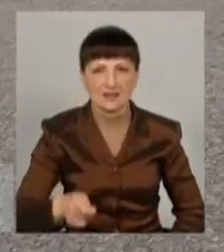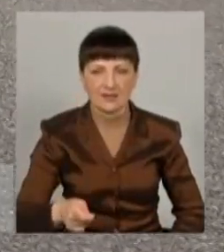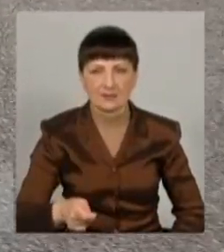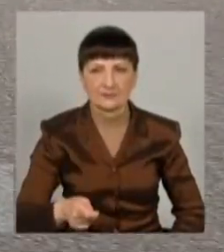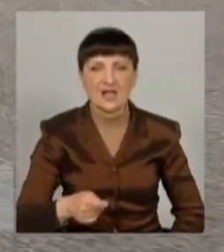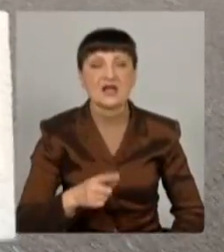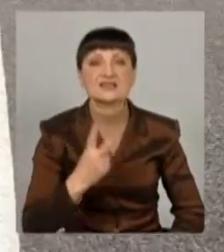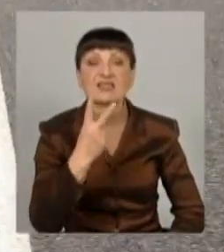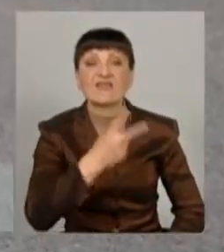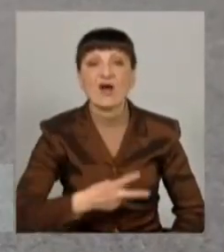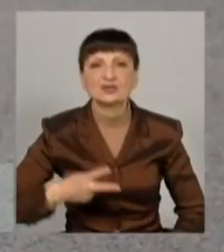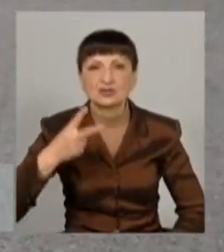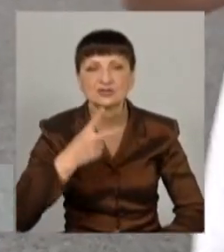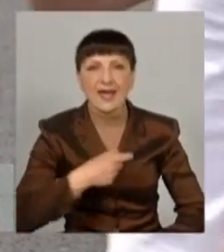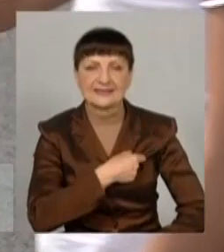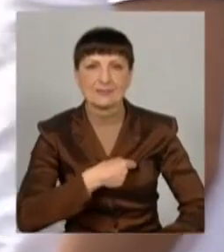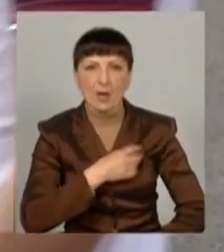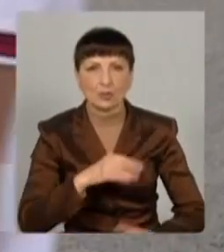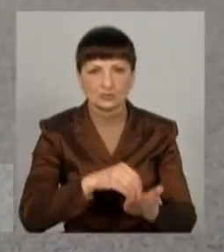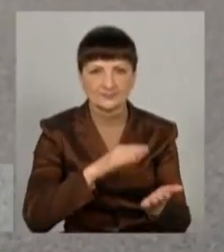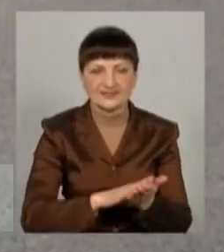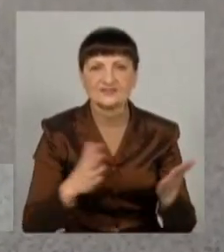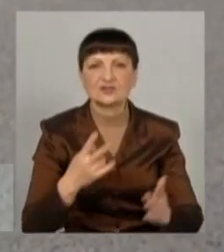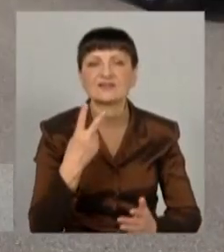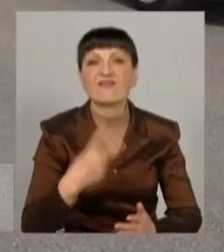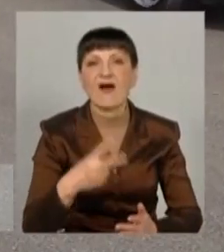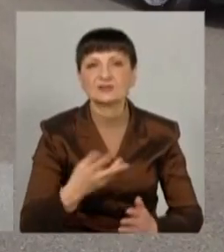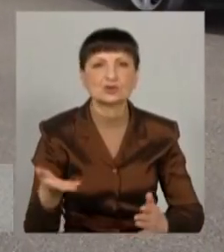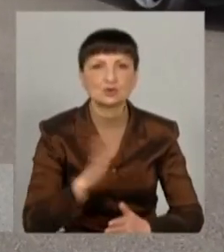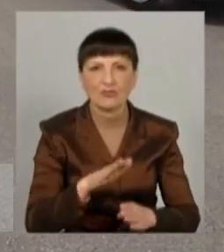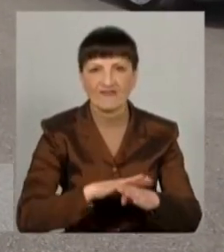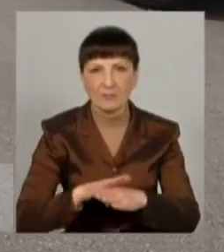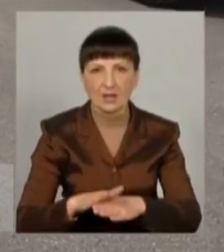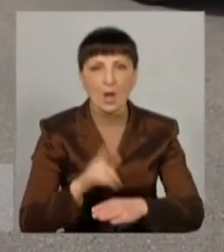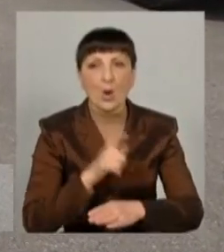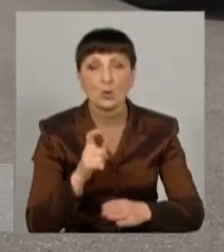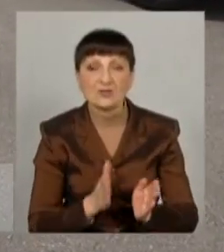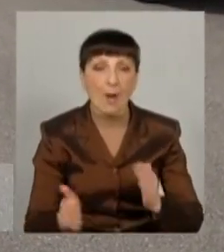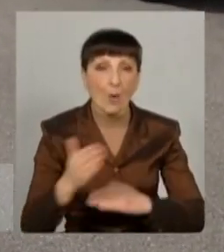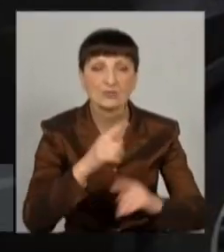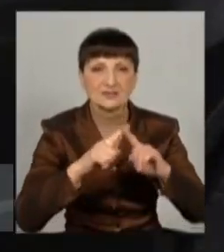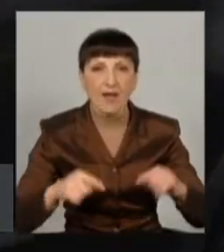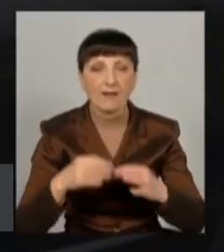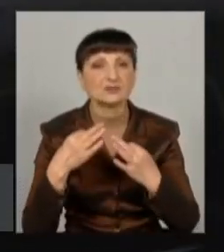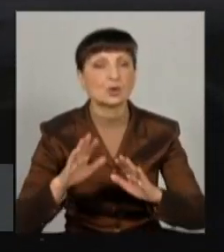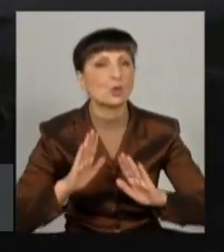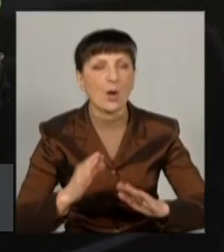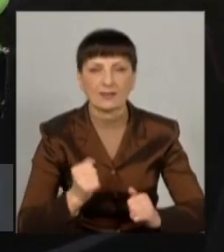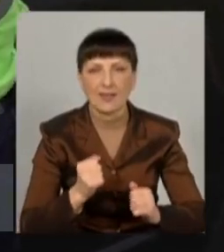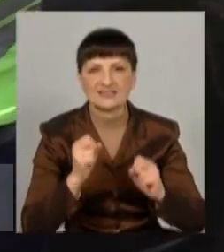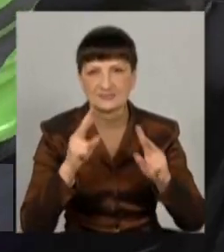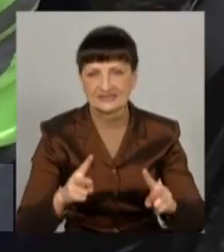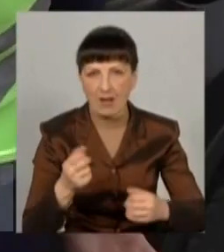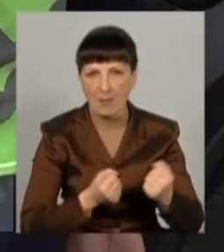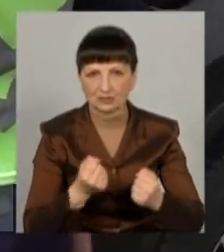Только за пару часов инспекторы внесли в свои планшеты свыше двух десятков имен. Люди в обход знака «Движение разрешено только для служебных